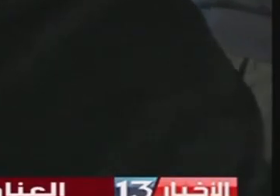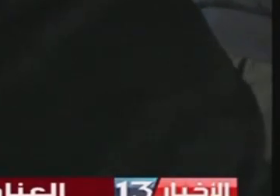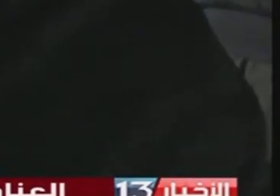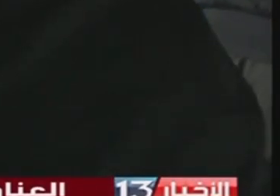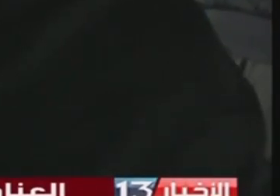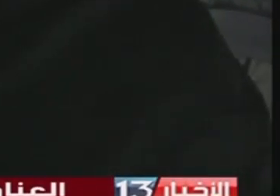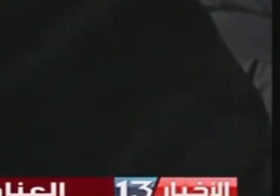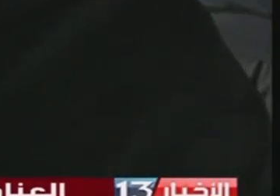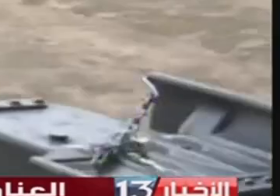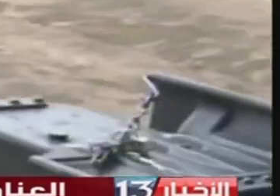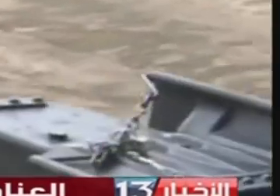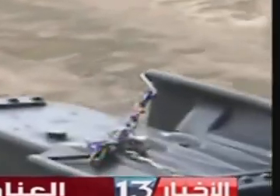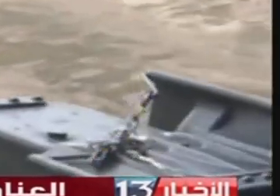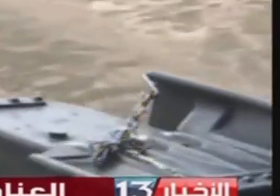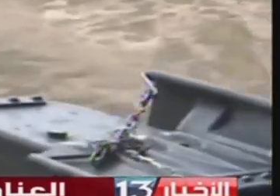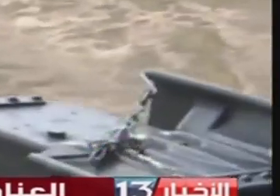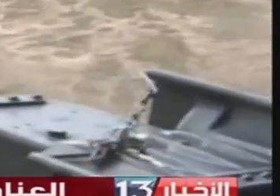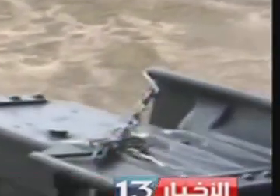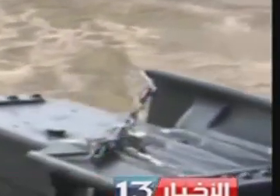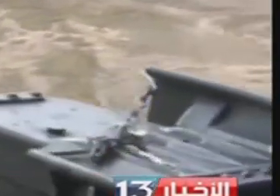امريكي واخر بريطانيا